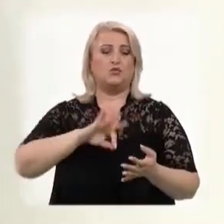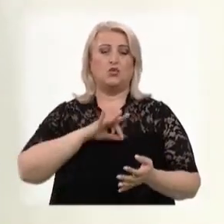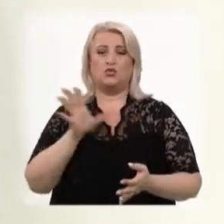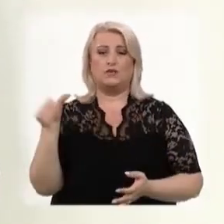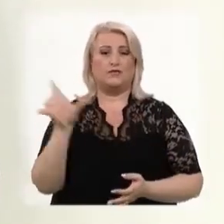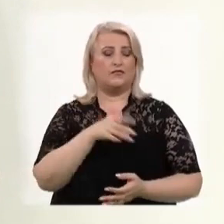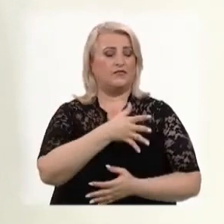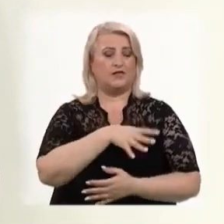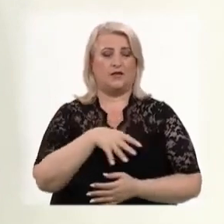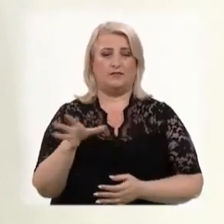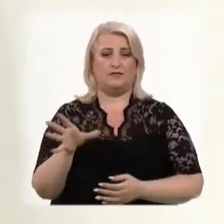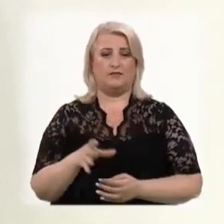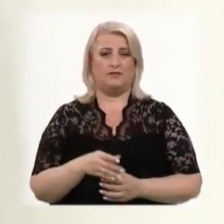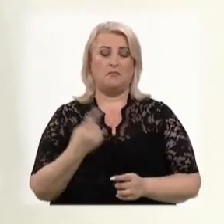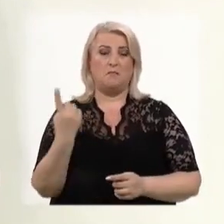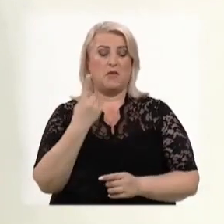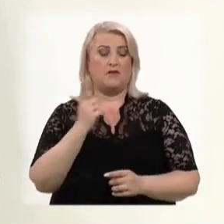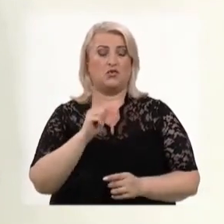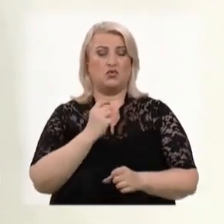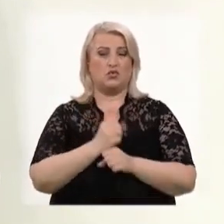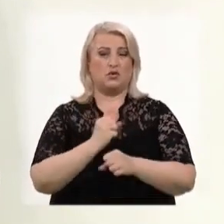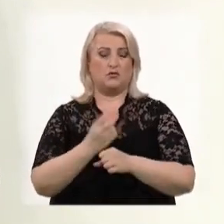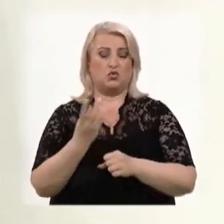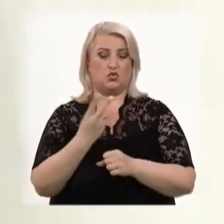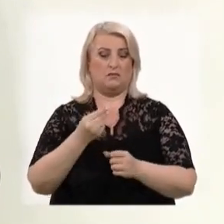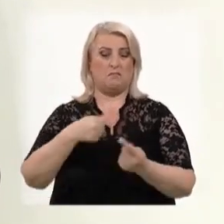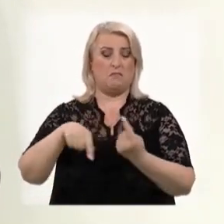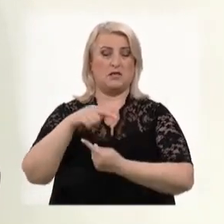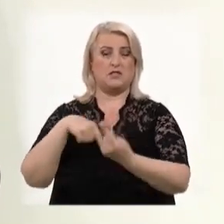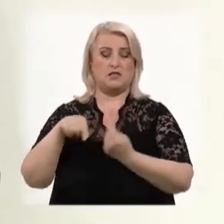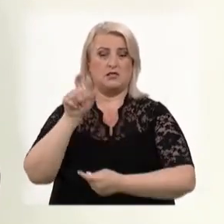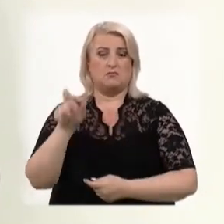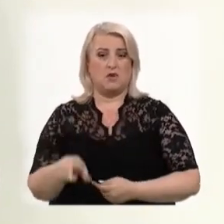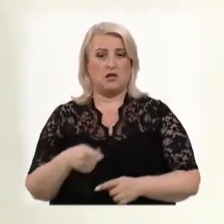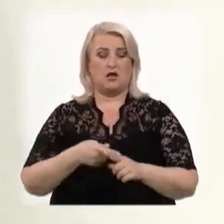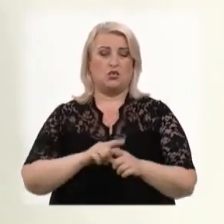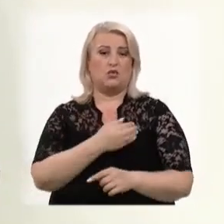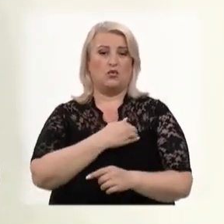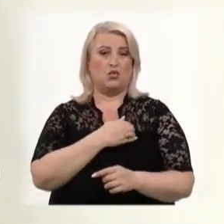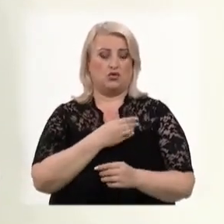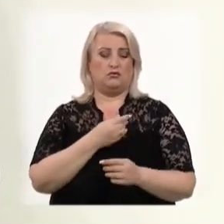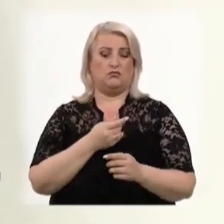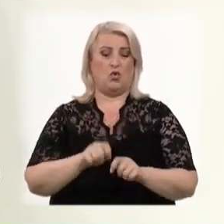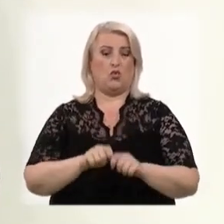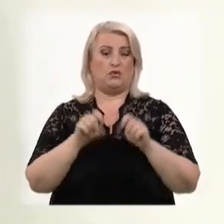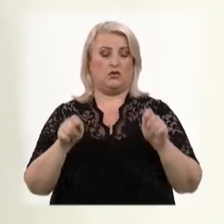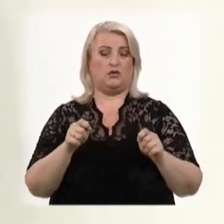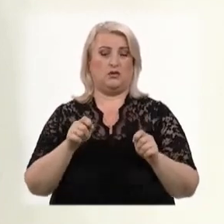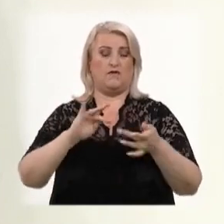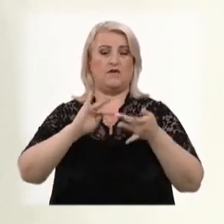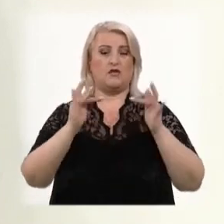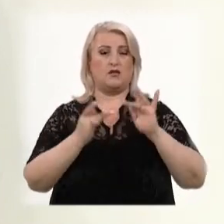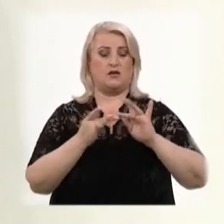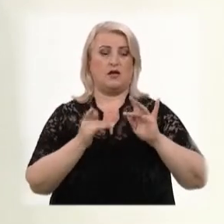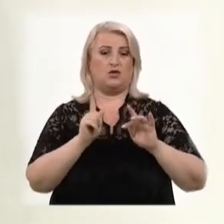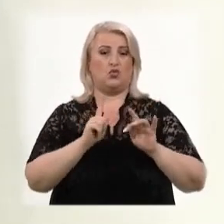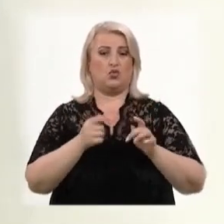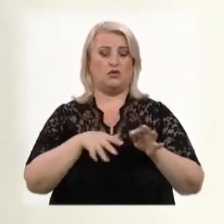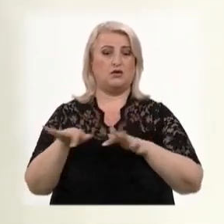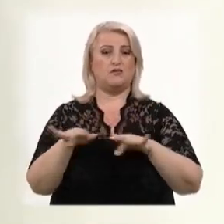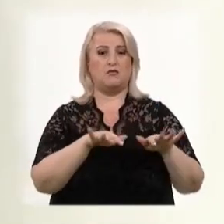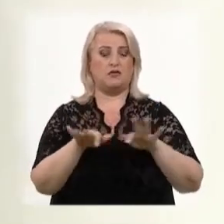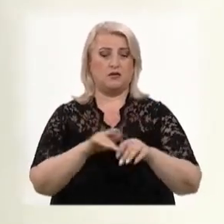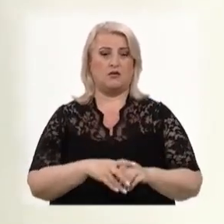toți Da respectiv primul lucru care trebuie să facă un antreprenor un un om care vrea să facă afaceri online este să aibă grijă de